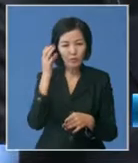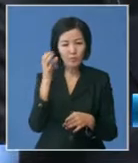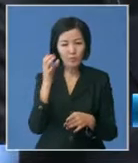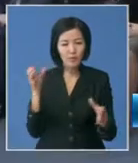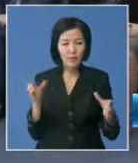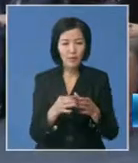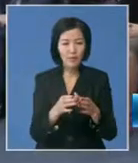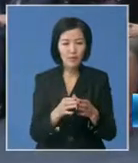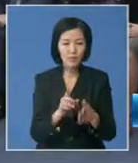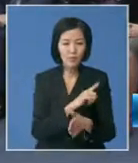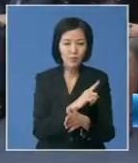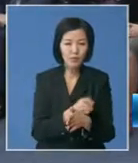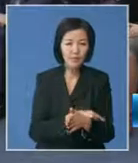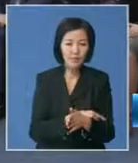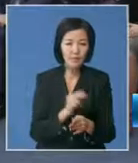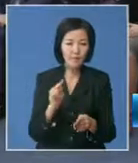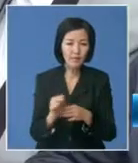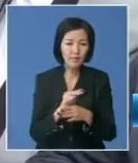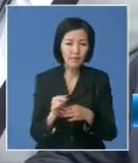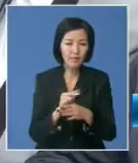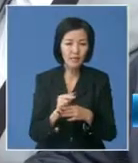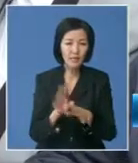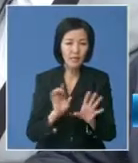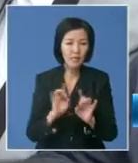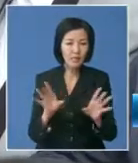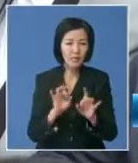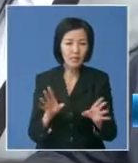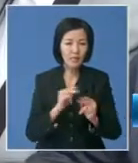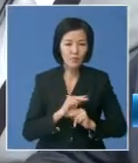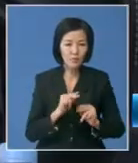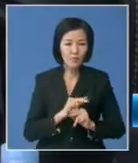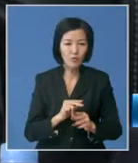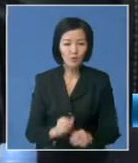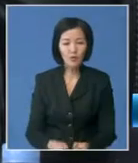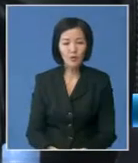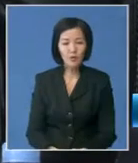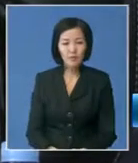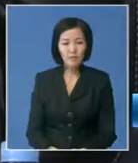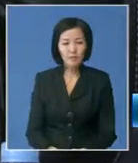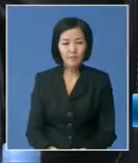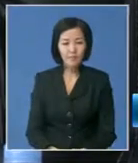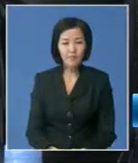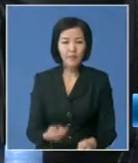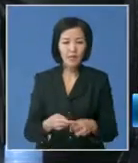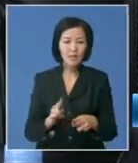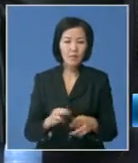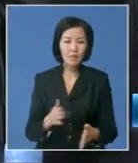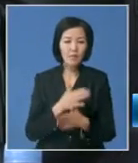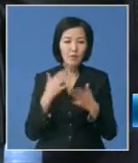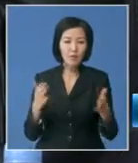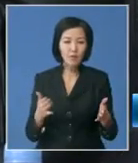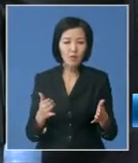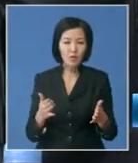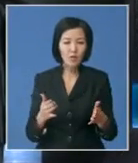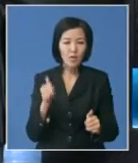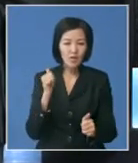усилить внеклассную воспитательную и разъяснительную работу это большой пробел я высказал